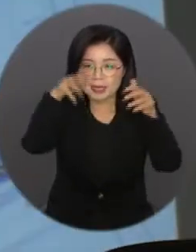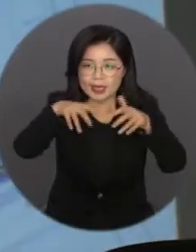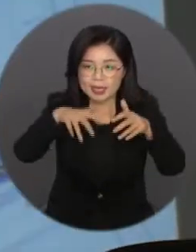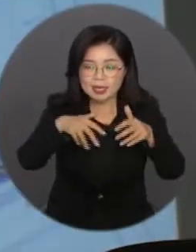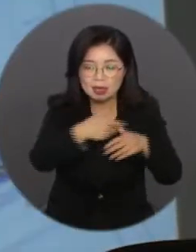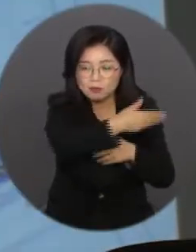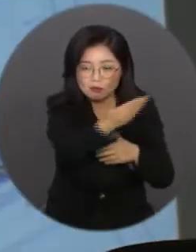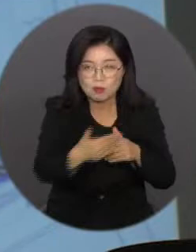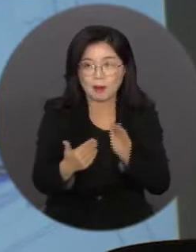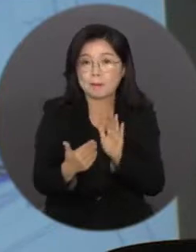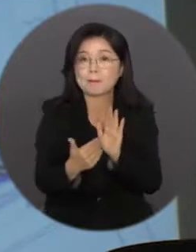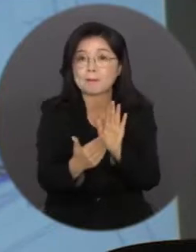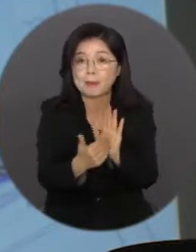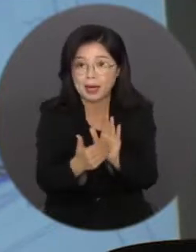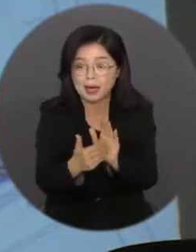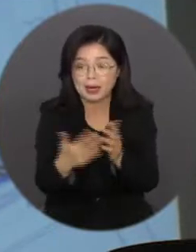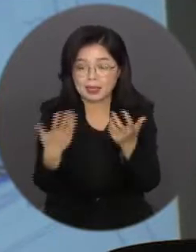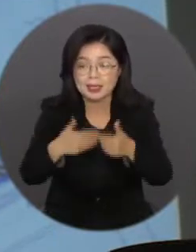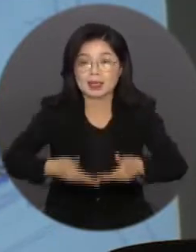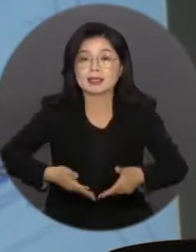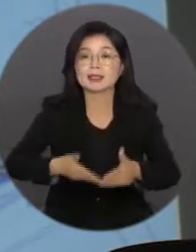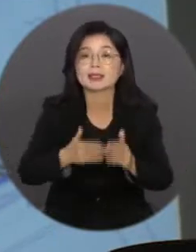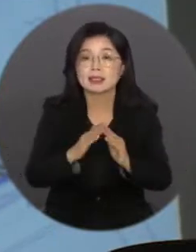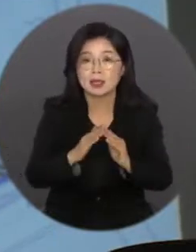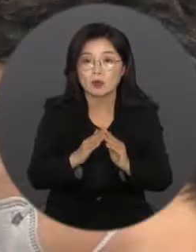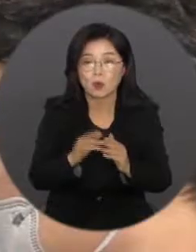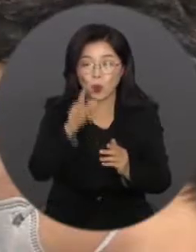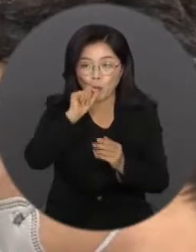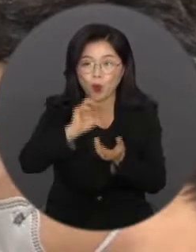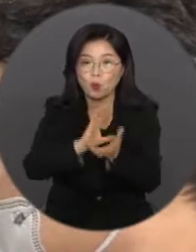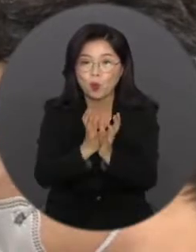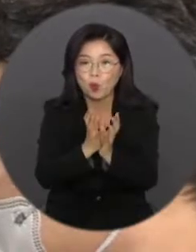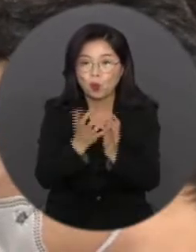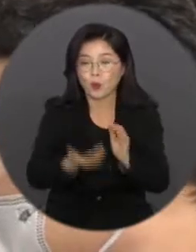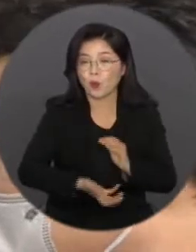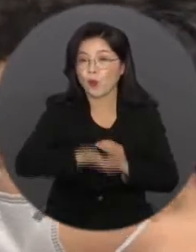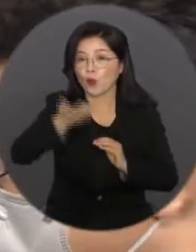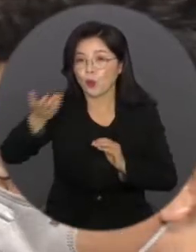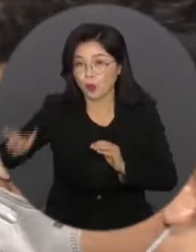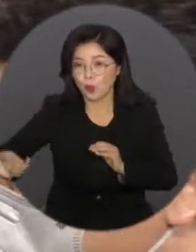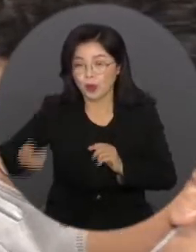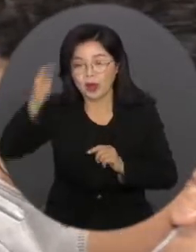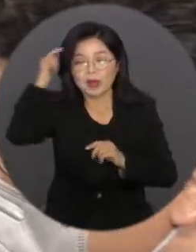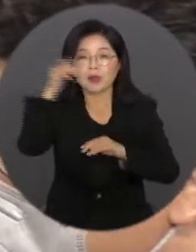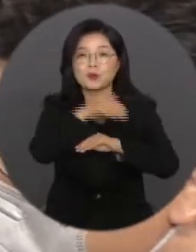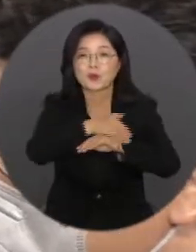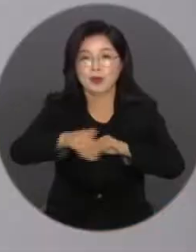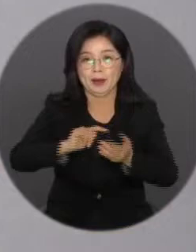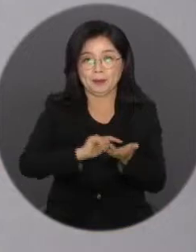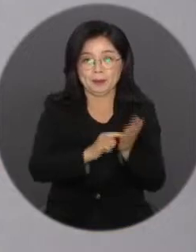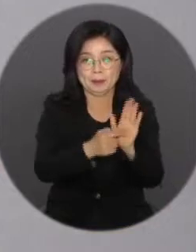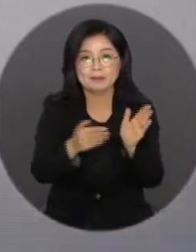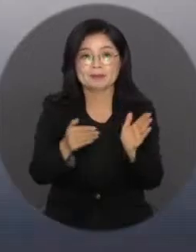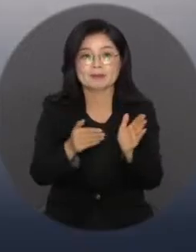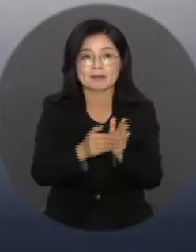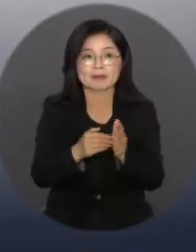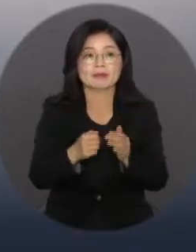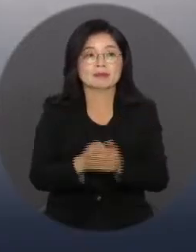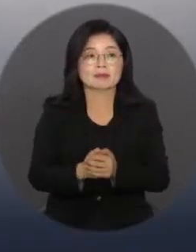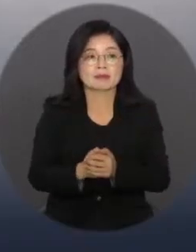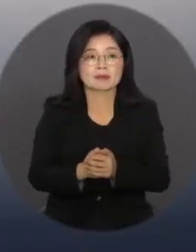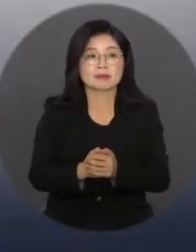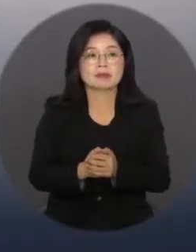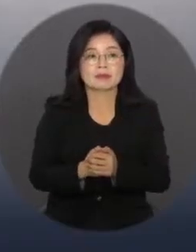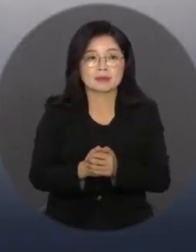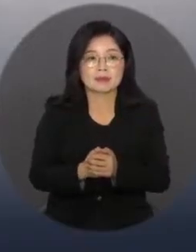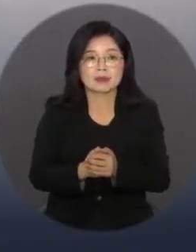위해 우수 배제 시설을 설치하고 장미원을 호수에서 떨어진 구역으로 이전하겠다는 구성안도 제시했습니다. 지하수 천통과